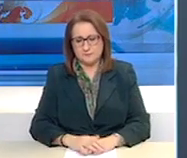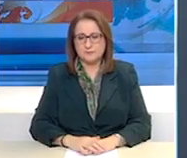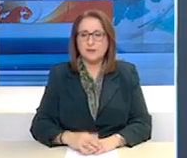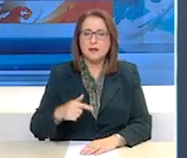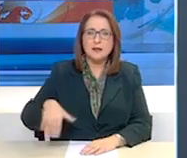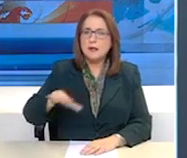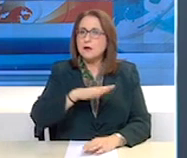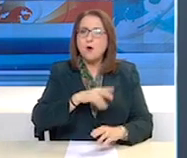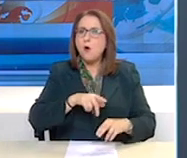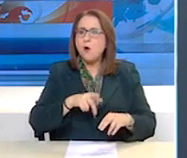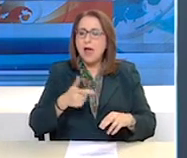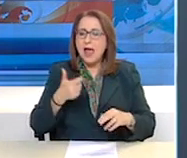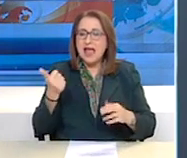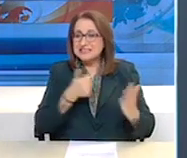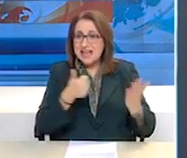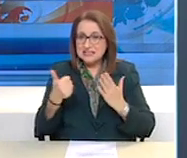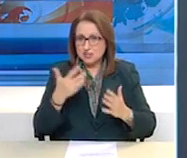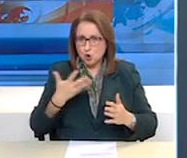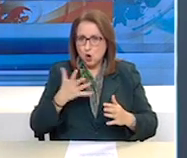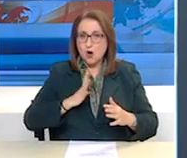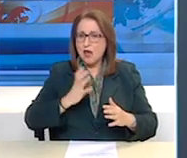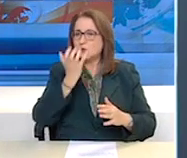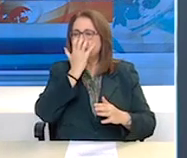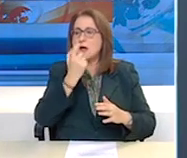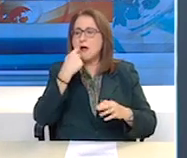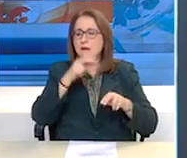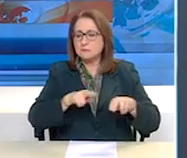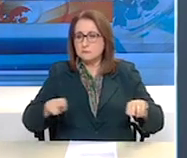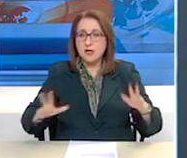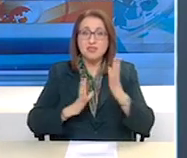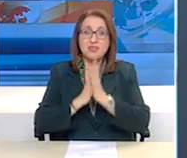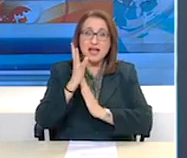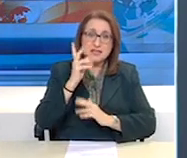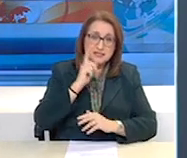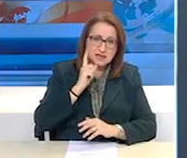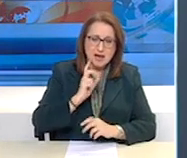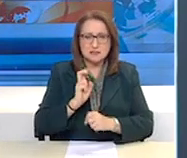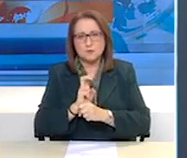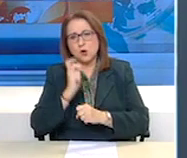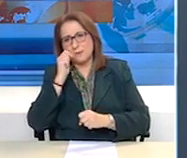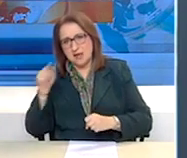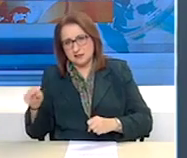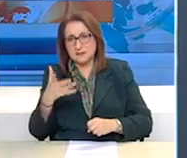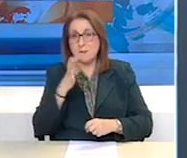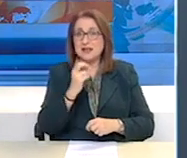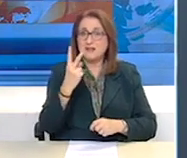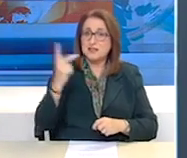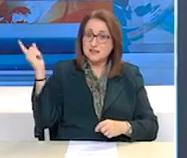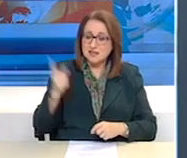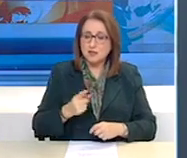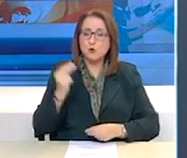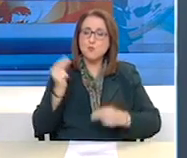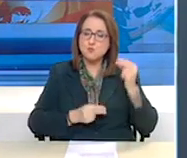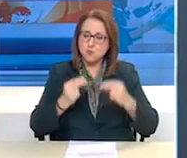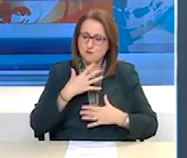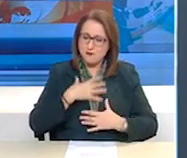είναι 66 ετών, 14 είναι γυναίκες και οι υπόλοιποι άνδρες. Το 57% έχει υποκείμενο νόσημα.